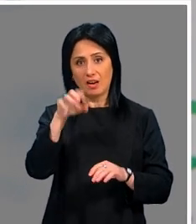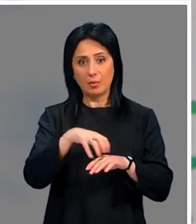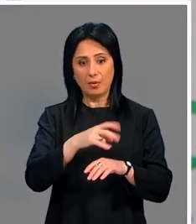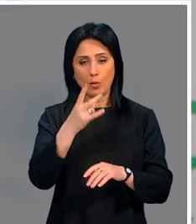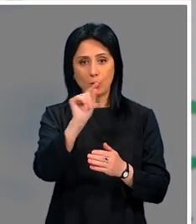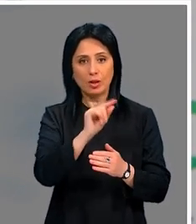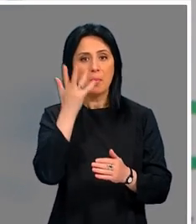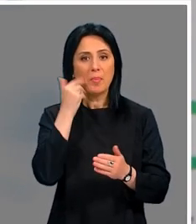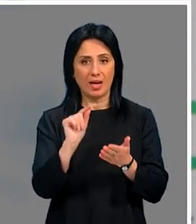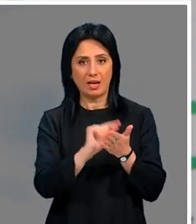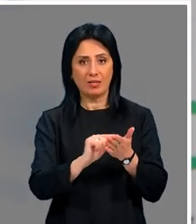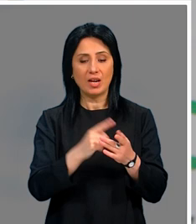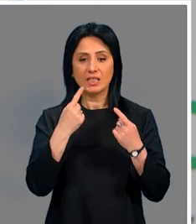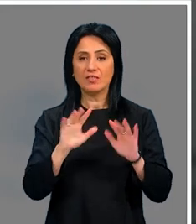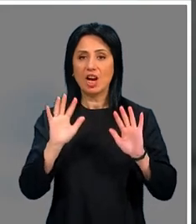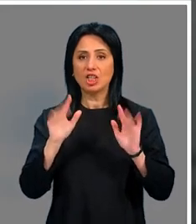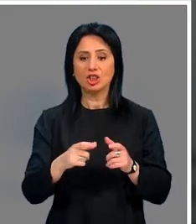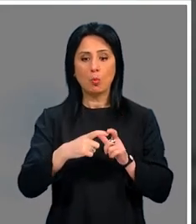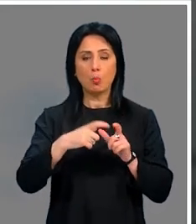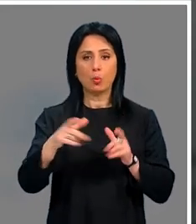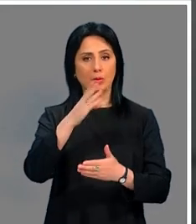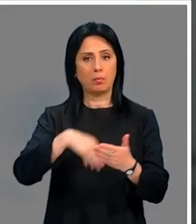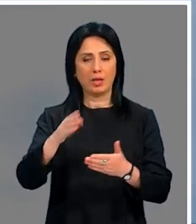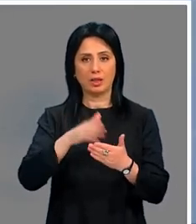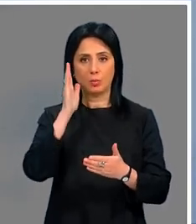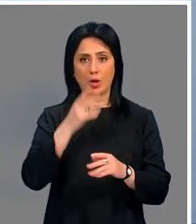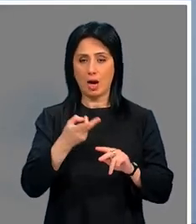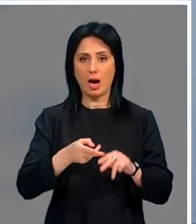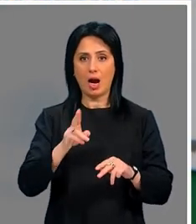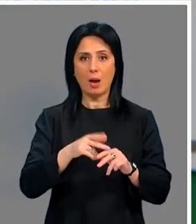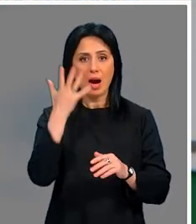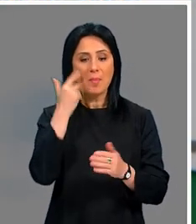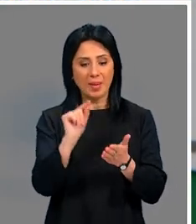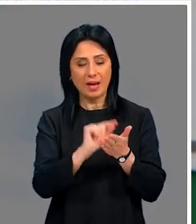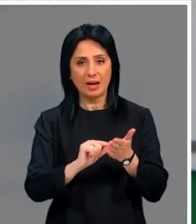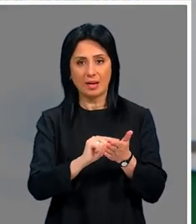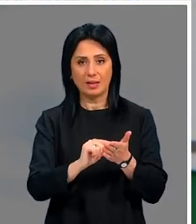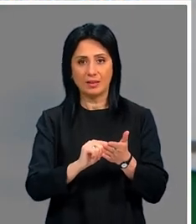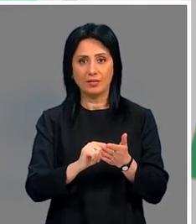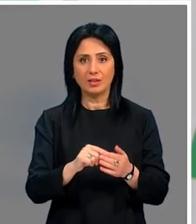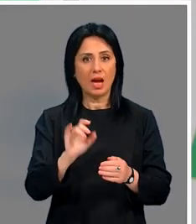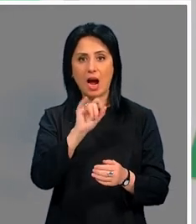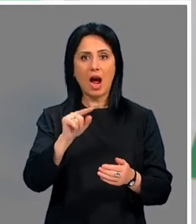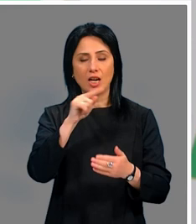subyektinin qarşısındakı dairəni rəngləməlisən. Əks halda bülleten etibarsız sayılır. Buna görə